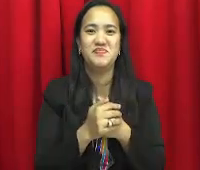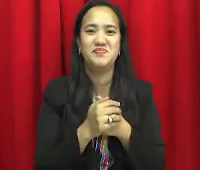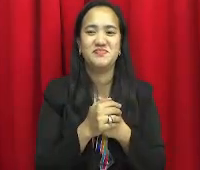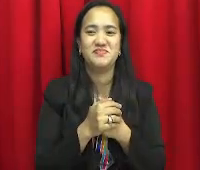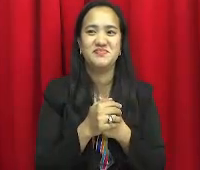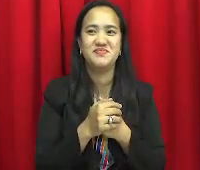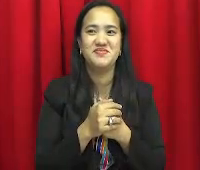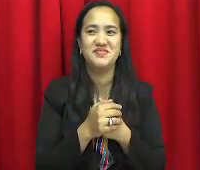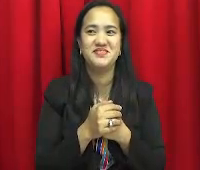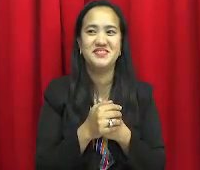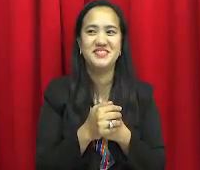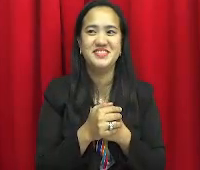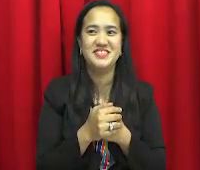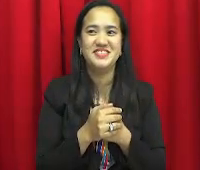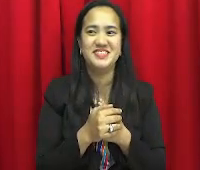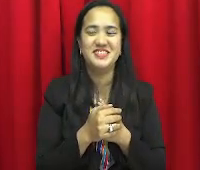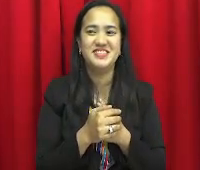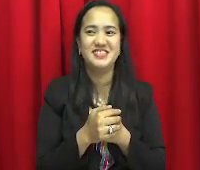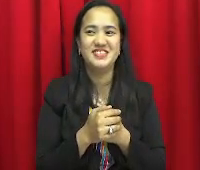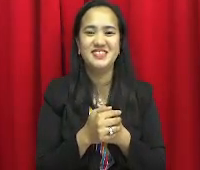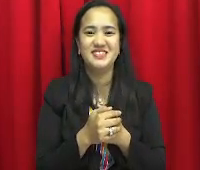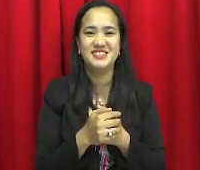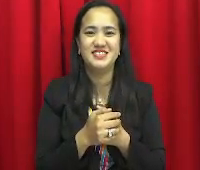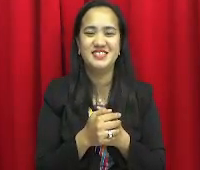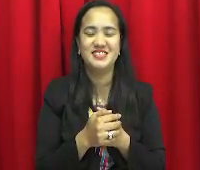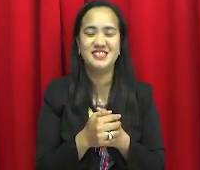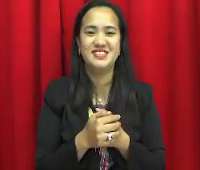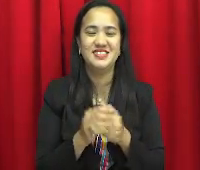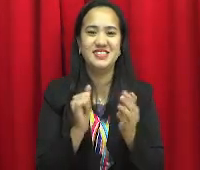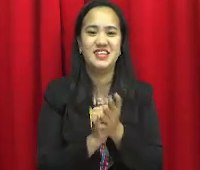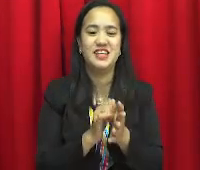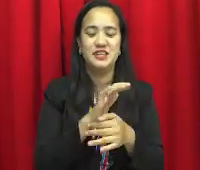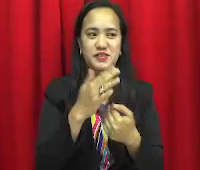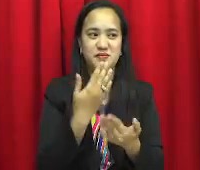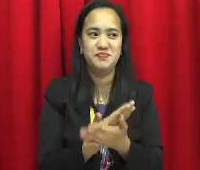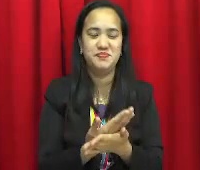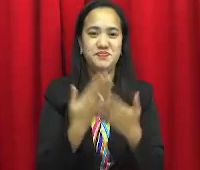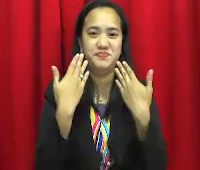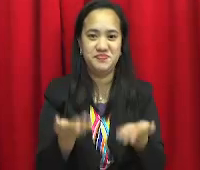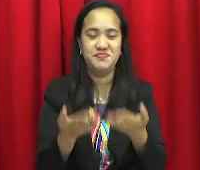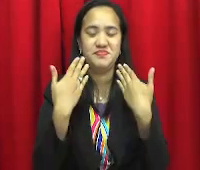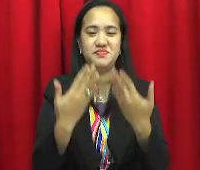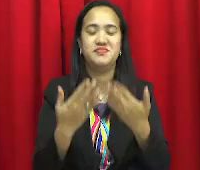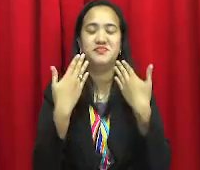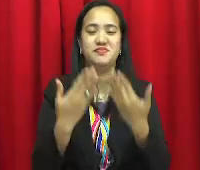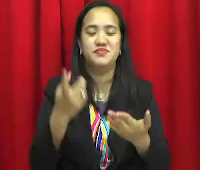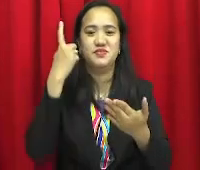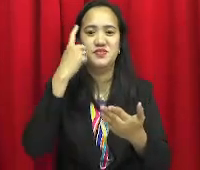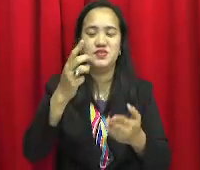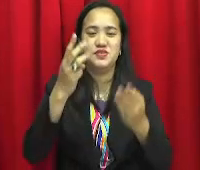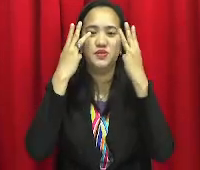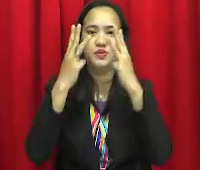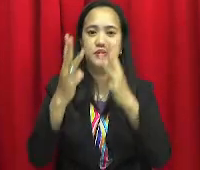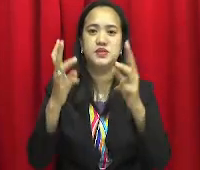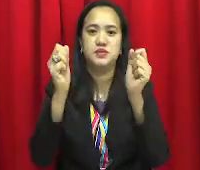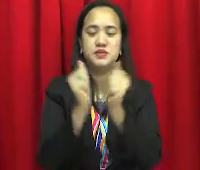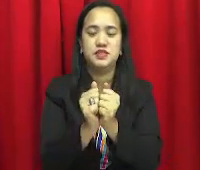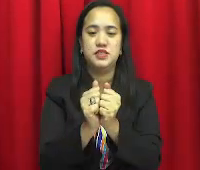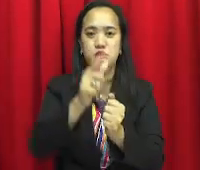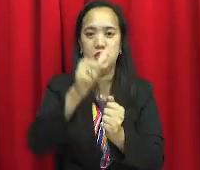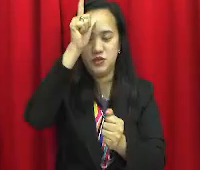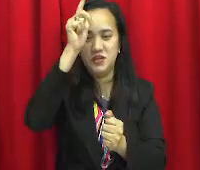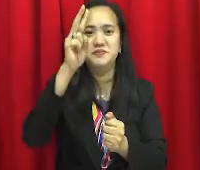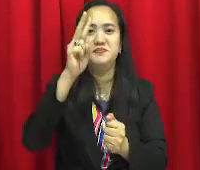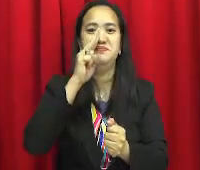mga kapatid. Tama na talaga to. Yung totoo po. Tama na, totoo na. Ito na. Alright. So maraming salamat sa lahat na nakapakinig. Luzon,